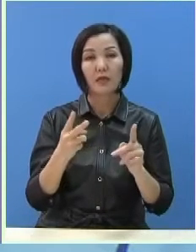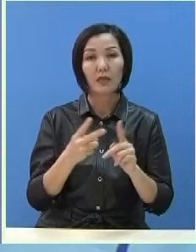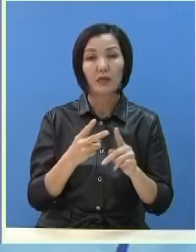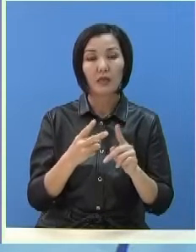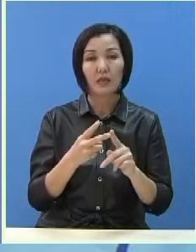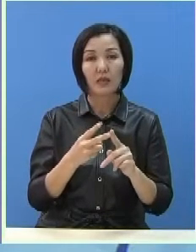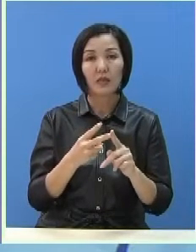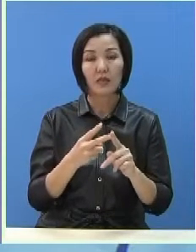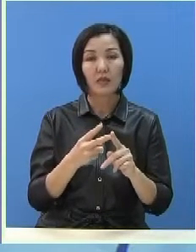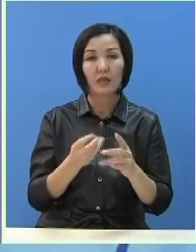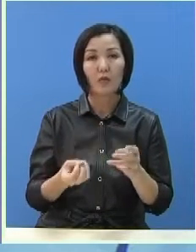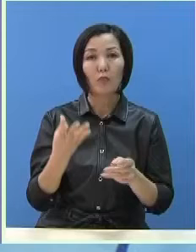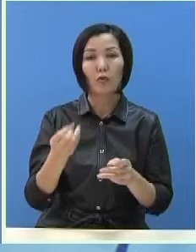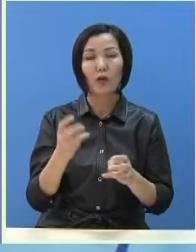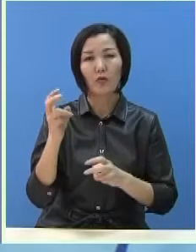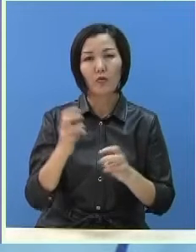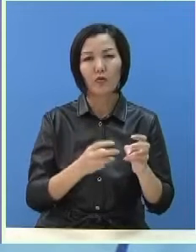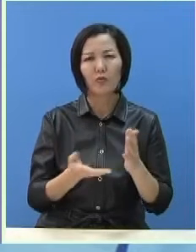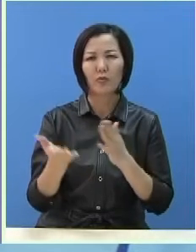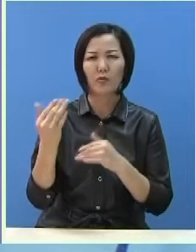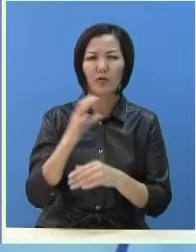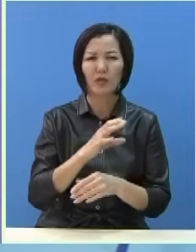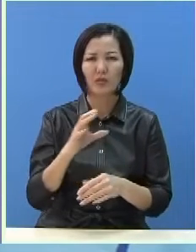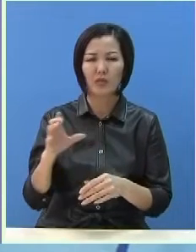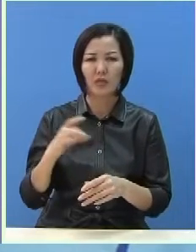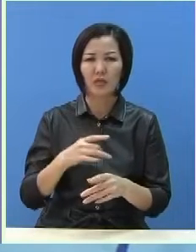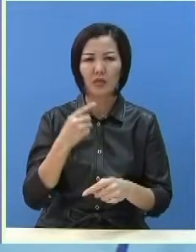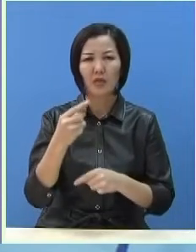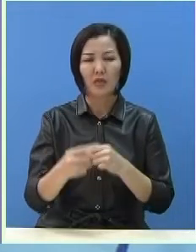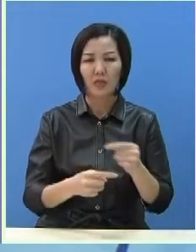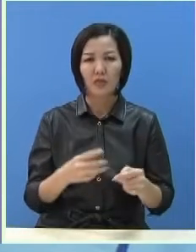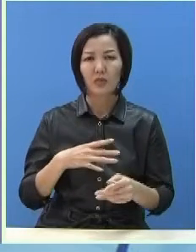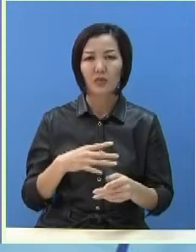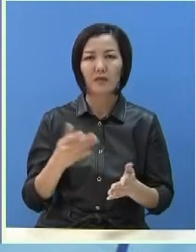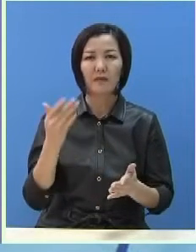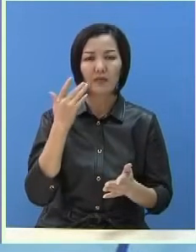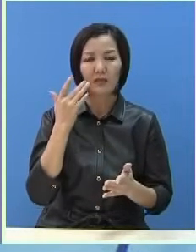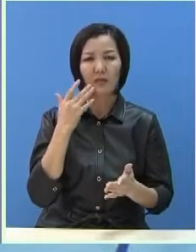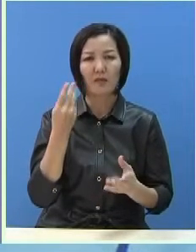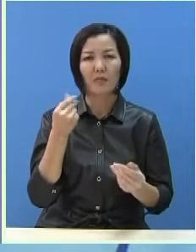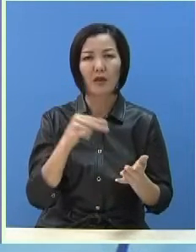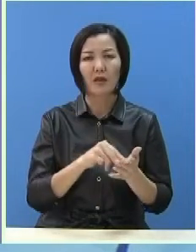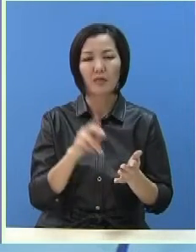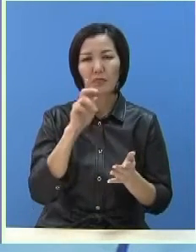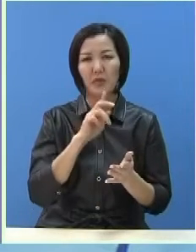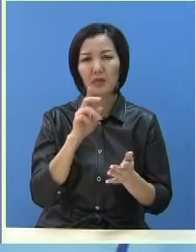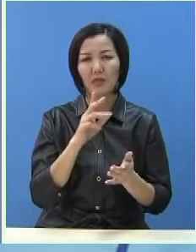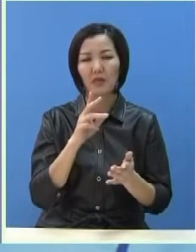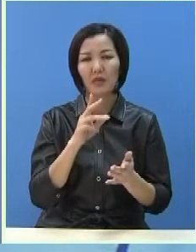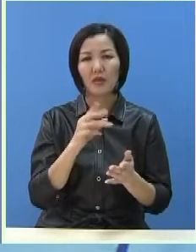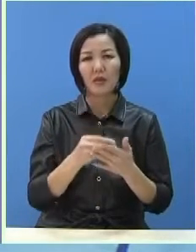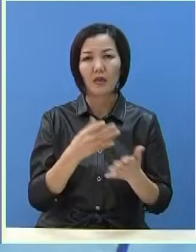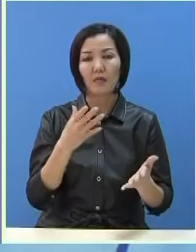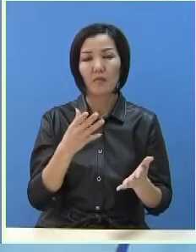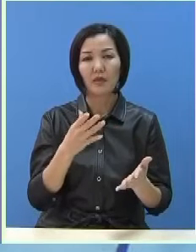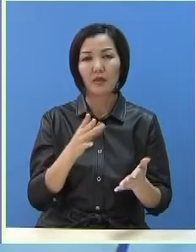жаңағы мұнай өңдейтін завод, анау кеңес дәуірінен келе жатқан, оның өзіне жылдап әр кезде бағаны, бензинге жаңағы жанармайға бағаны